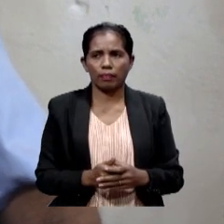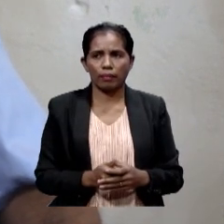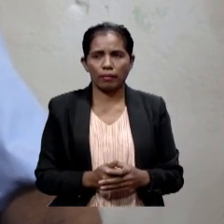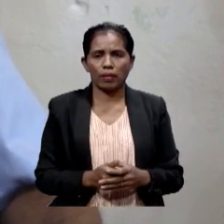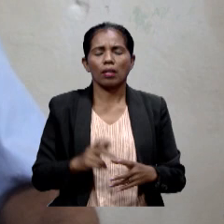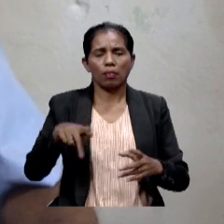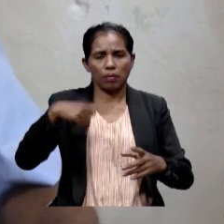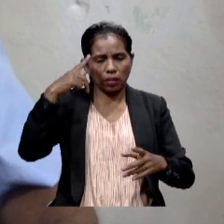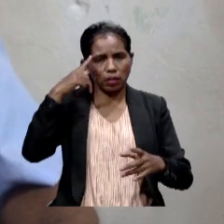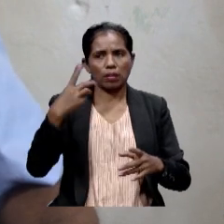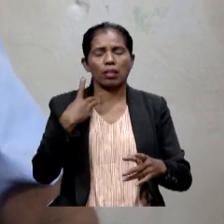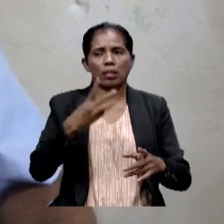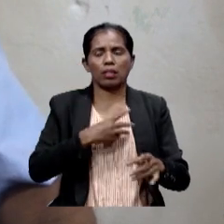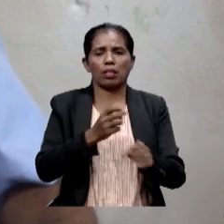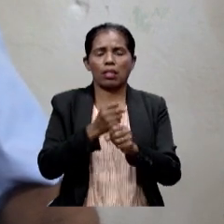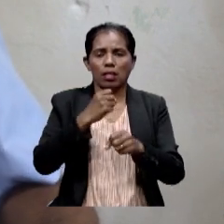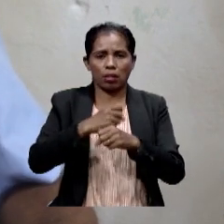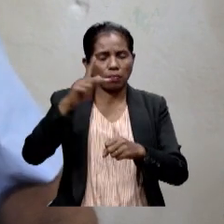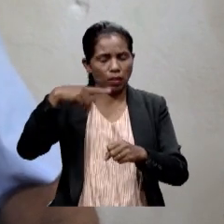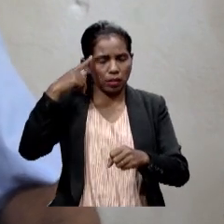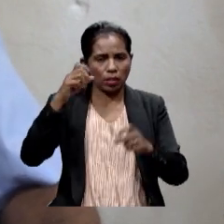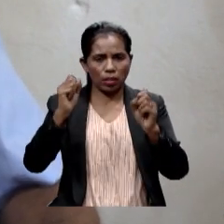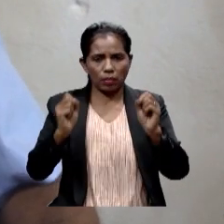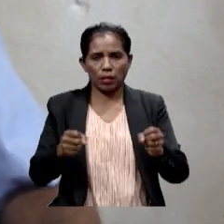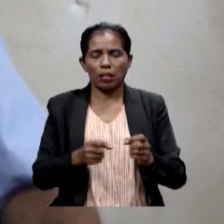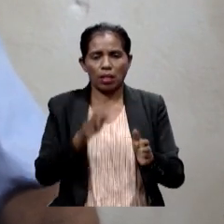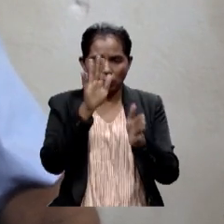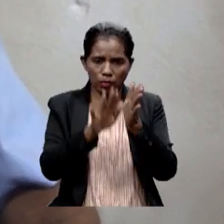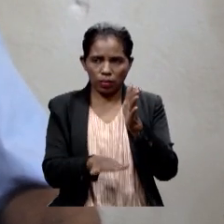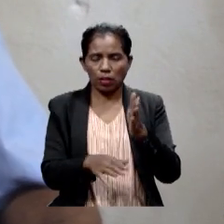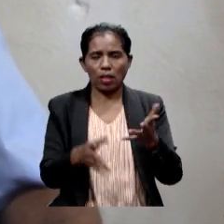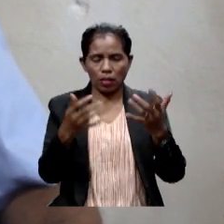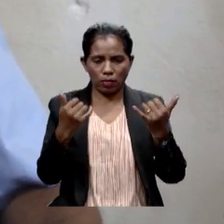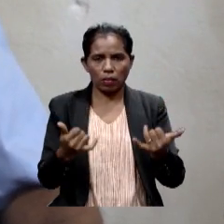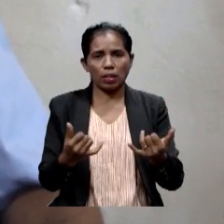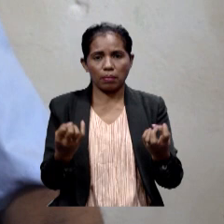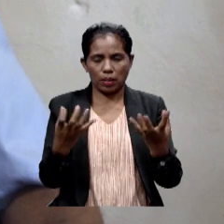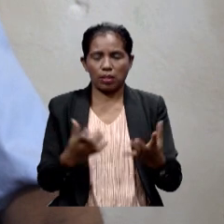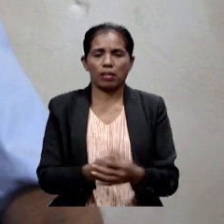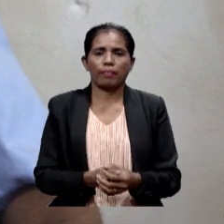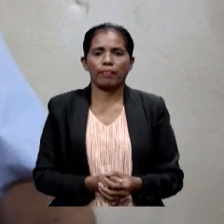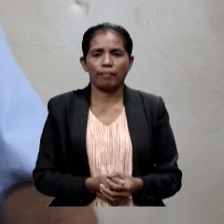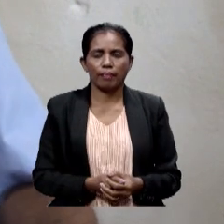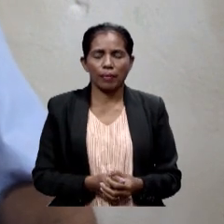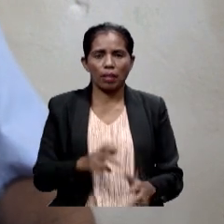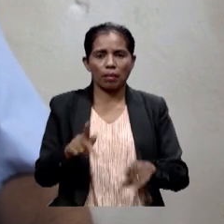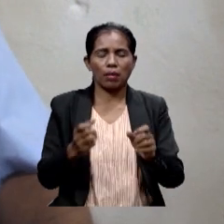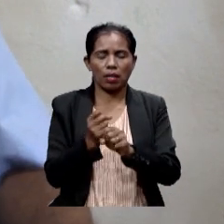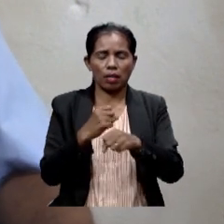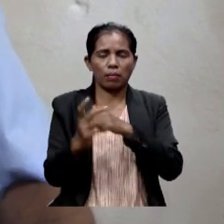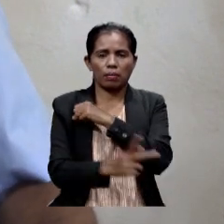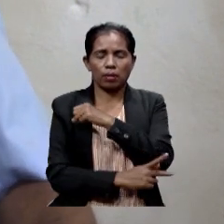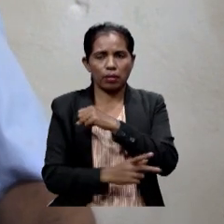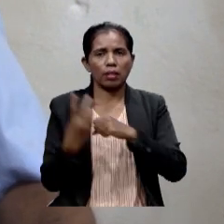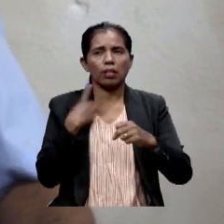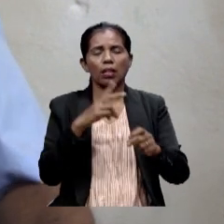politika. Ita halu politika at beneficia itnia. Ida ne maka kor buras ya ne. Ida ne maka kor buras ya ne. Dan ita kulia regras